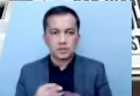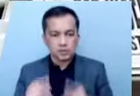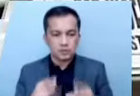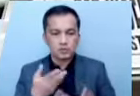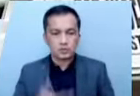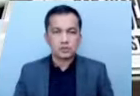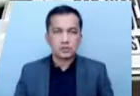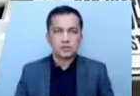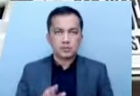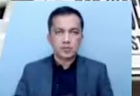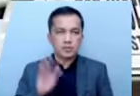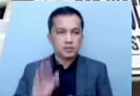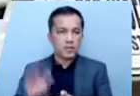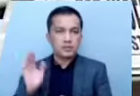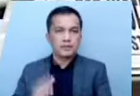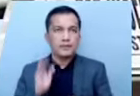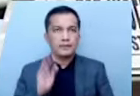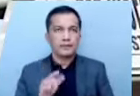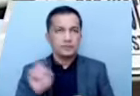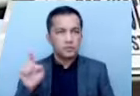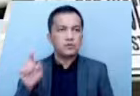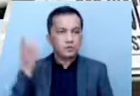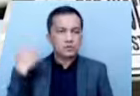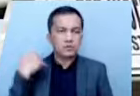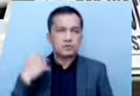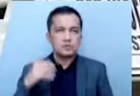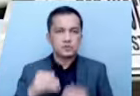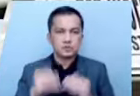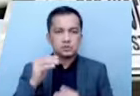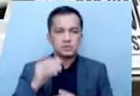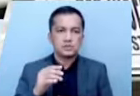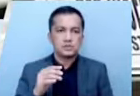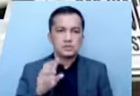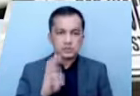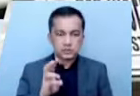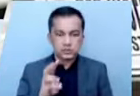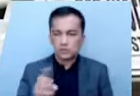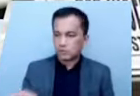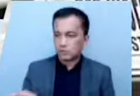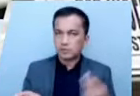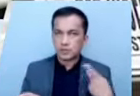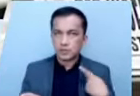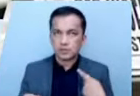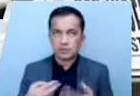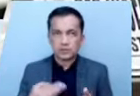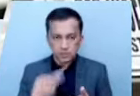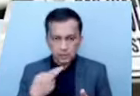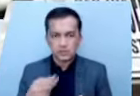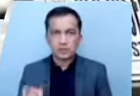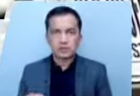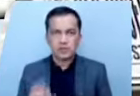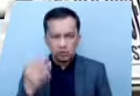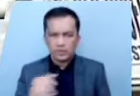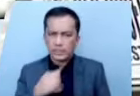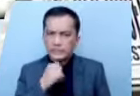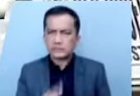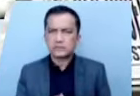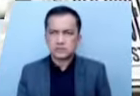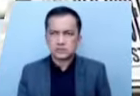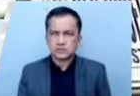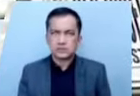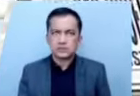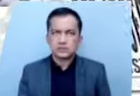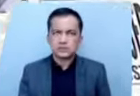Napakamahal ng mga bigas na mga oras na yon, umabot sa 6 senta. Meron pala kayong bigas na ganon. Why didn't you just sell